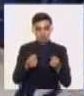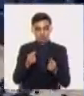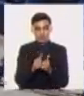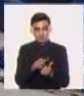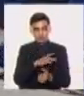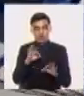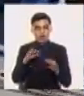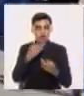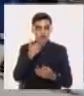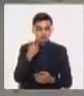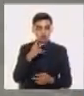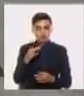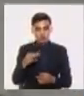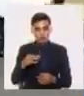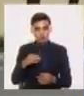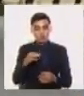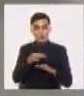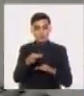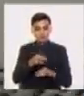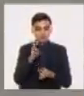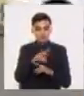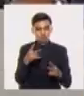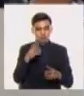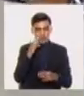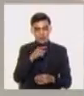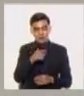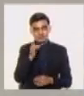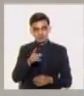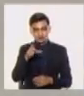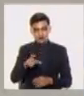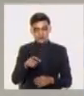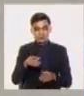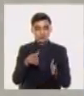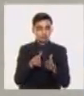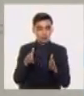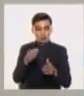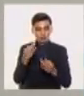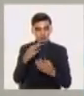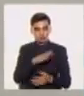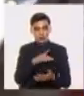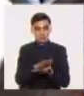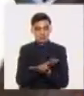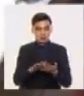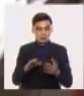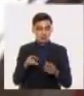что нет разрешения, но надо пройти в область. Водитель, возможно, таксист, указал путь. Он оказался